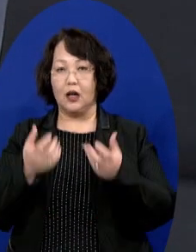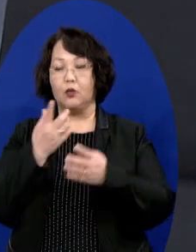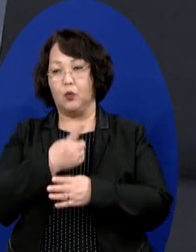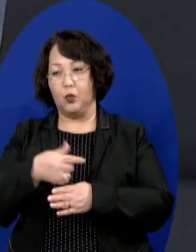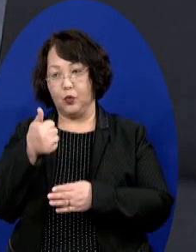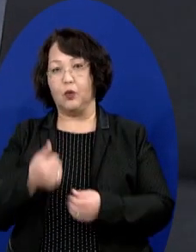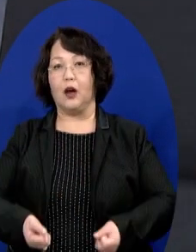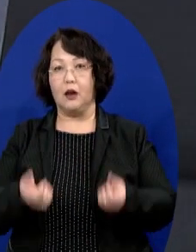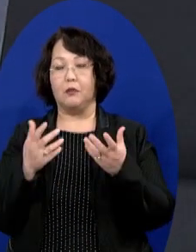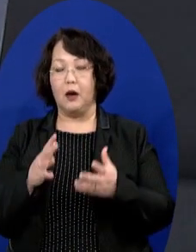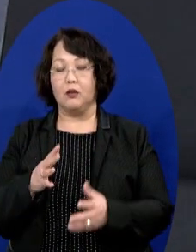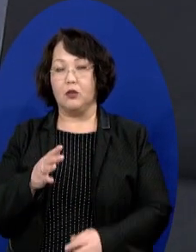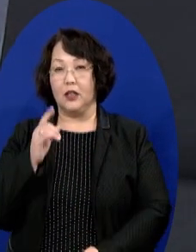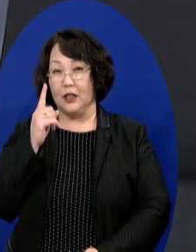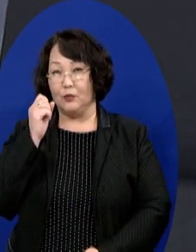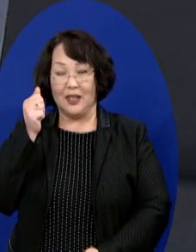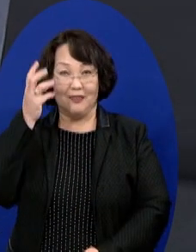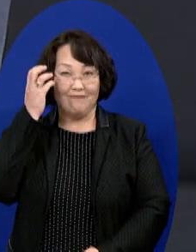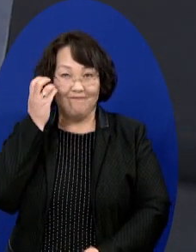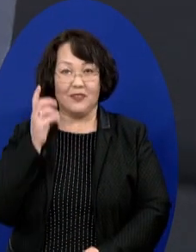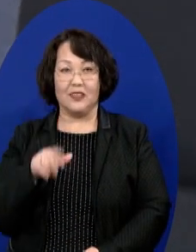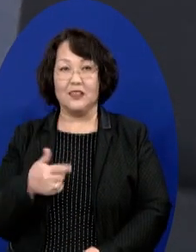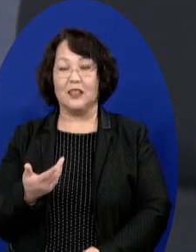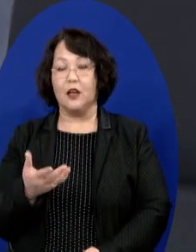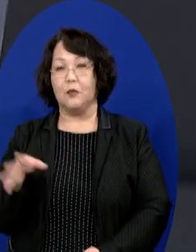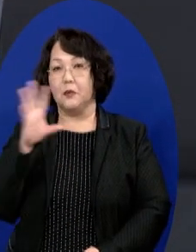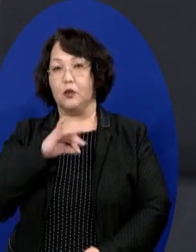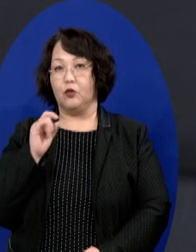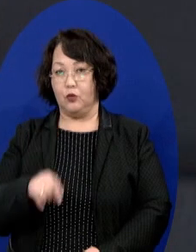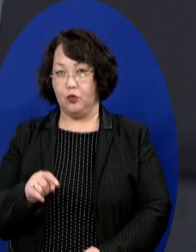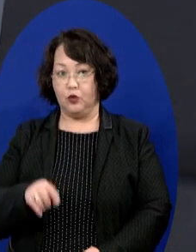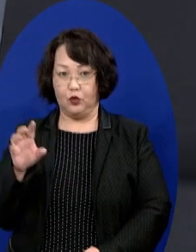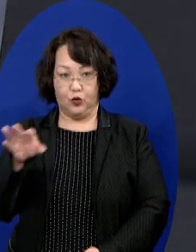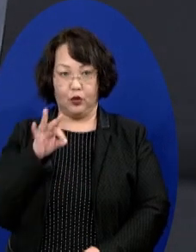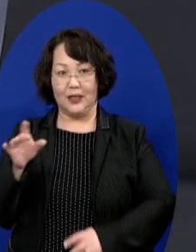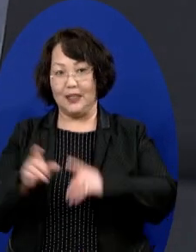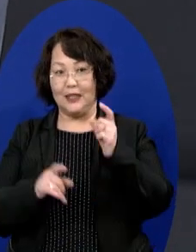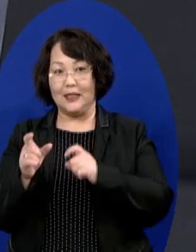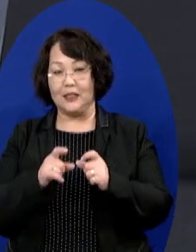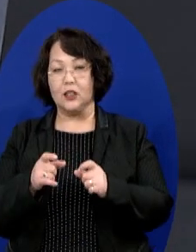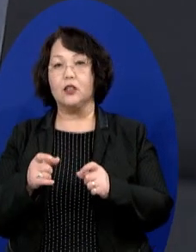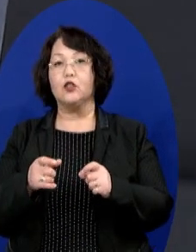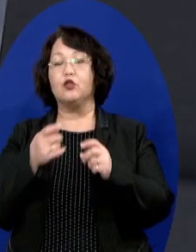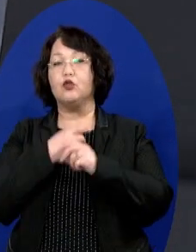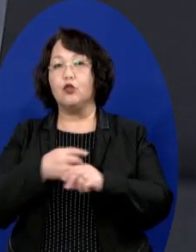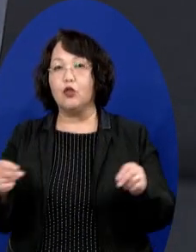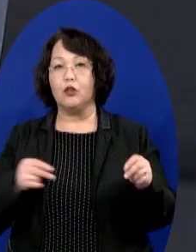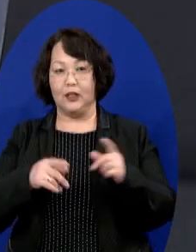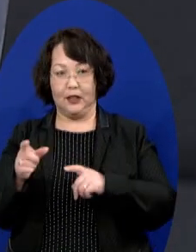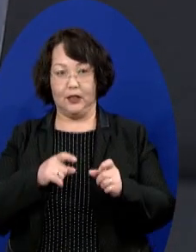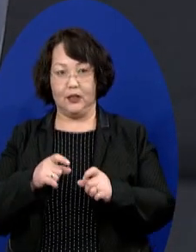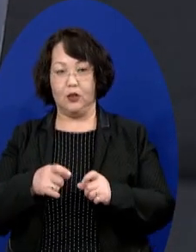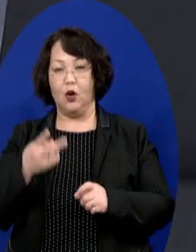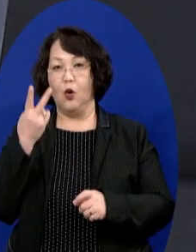юм бол бид санах хэрэгтэй юу гэхээр бидний өнөөдрийн сонгосон эдийн засгийн зарчим бол чөлөөтэй эдийн засаг. Энэ бол одоо үнээр бид